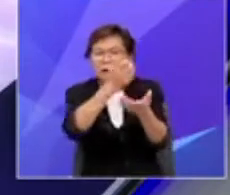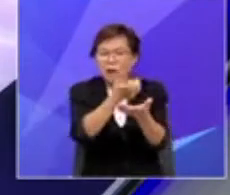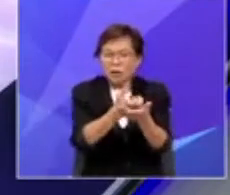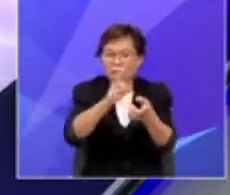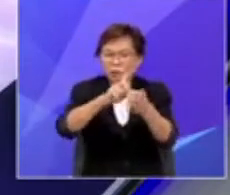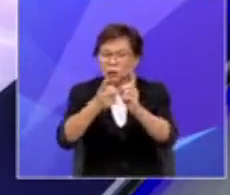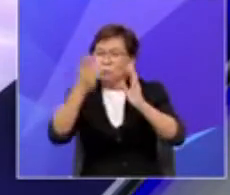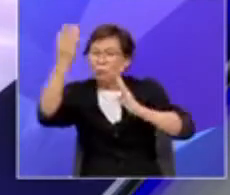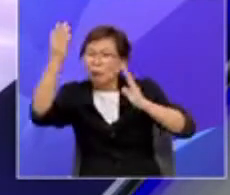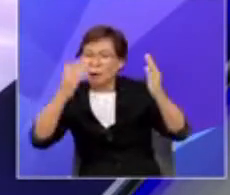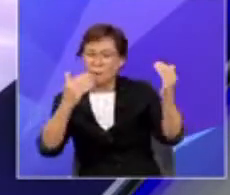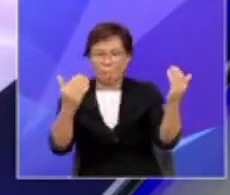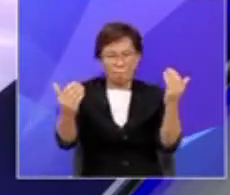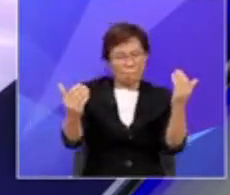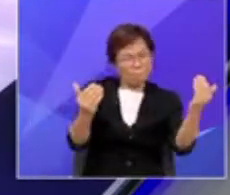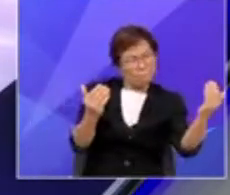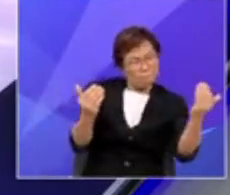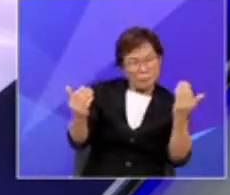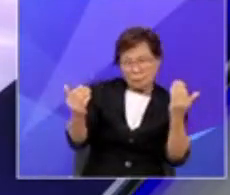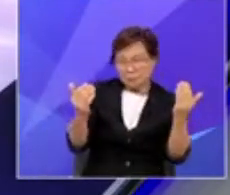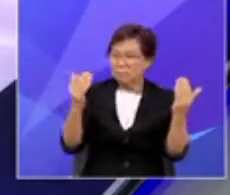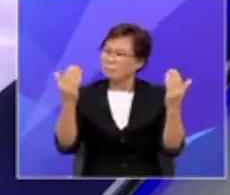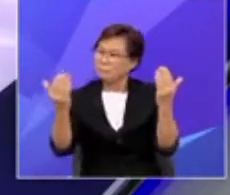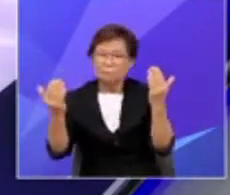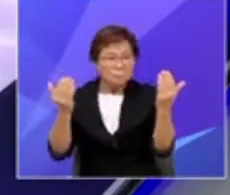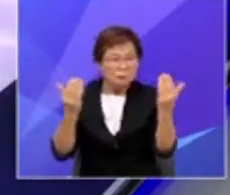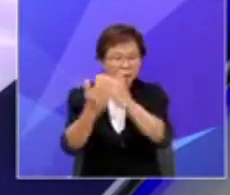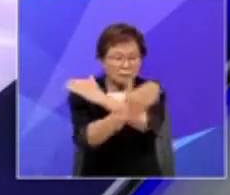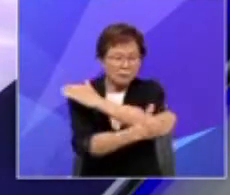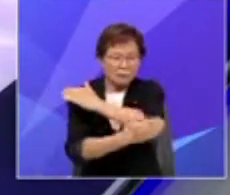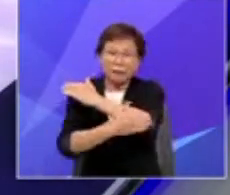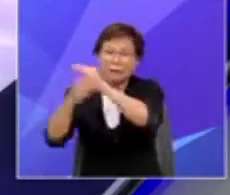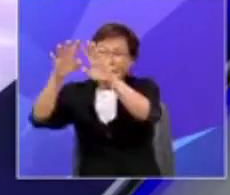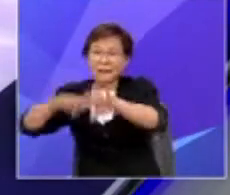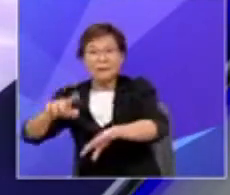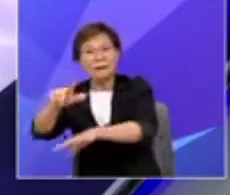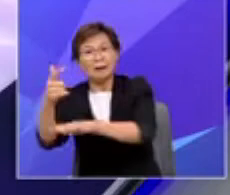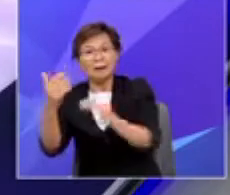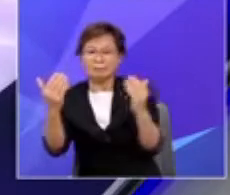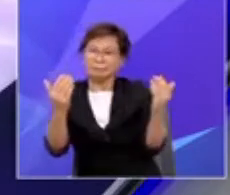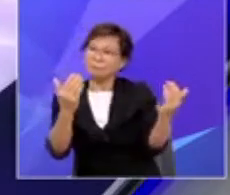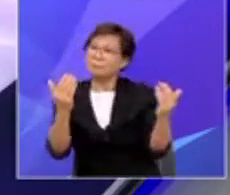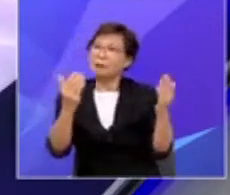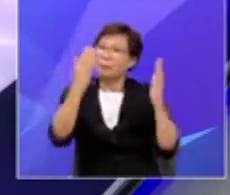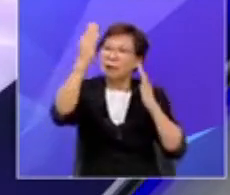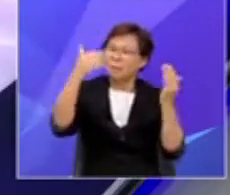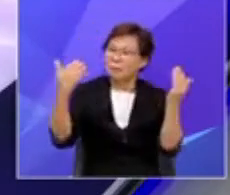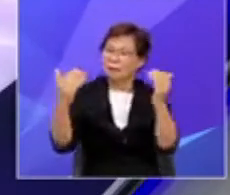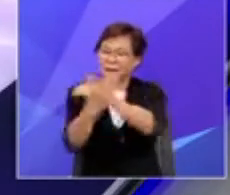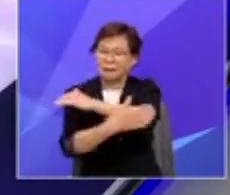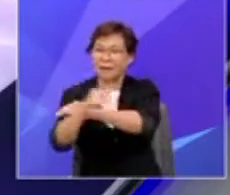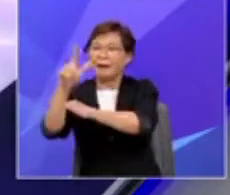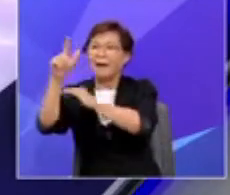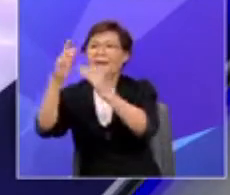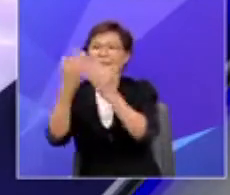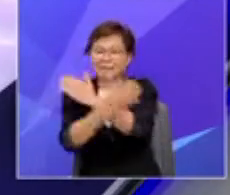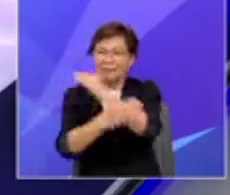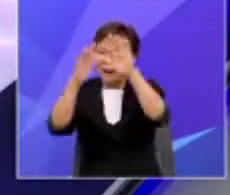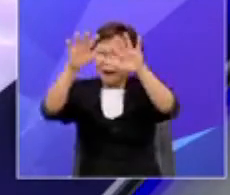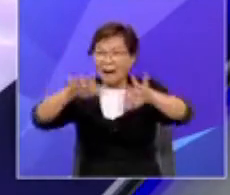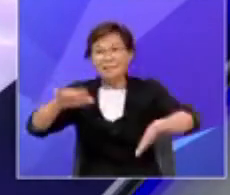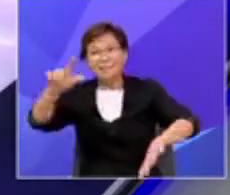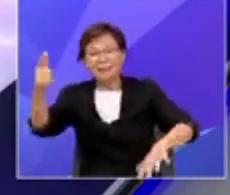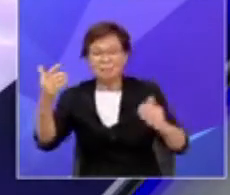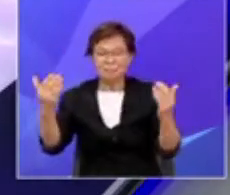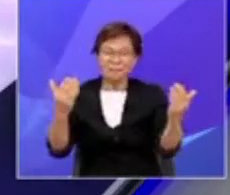Malaysia berbanding dengan negara-negara anggota ASEAN yang lain Okelah